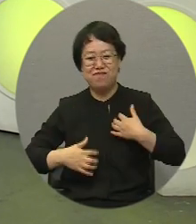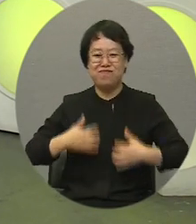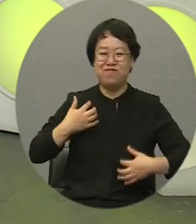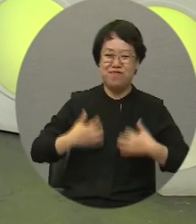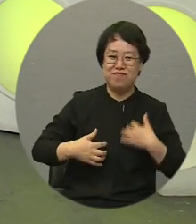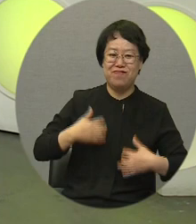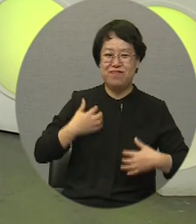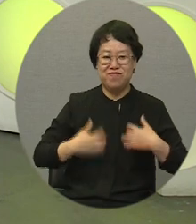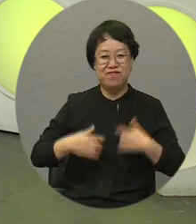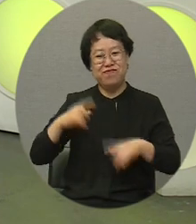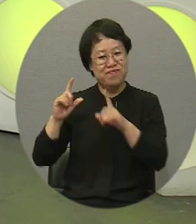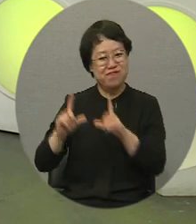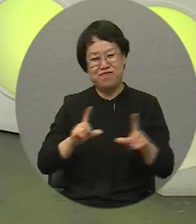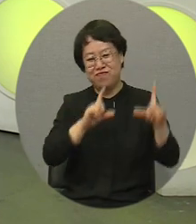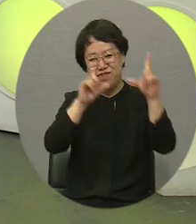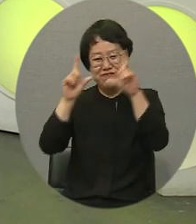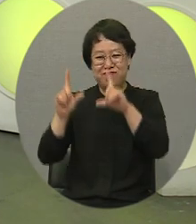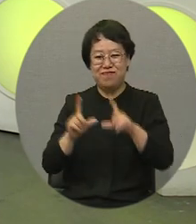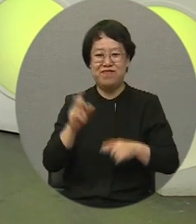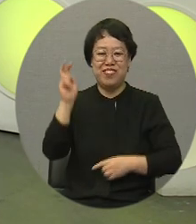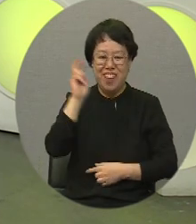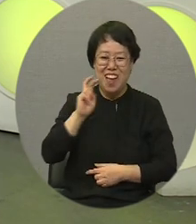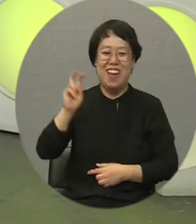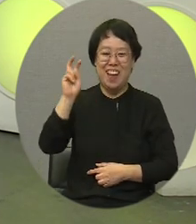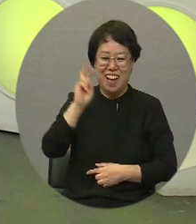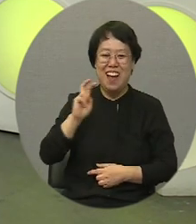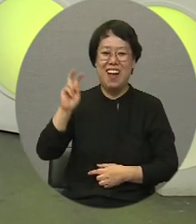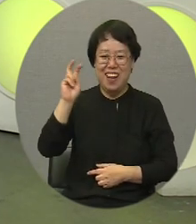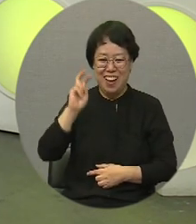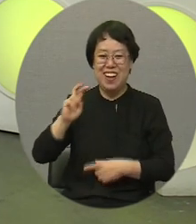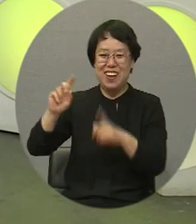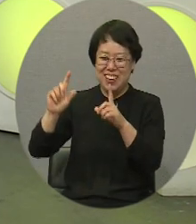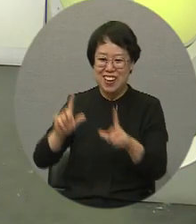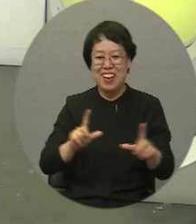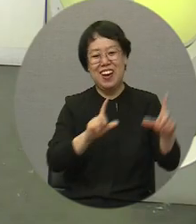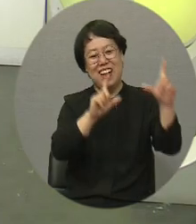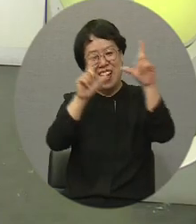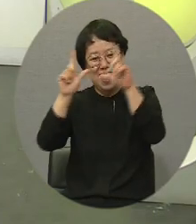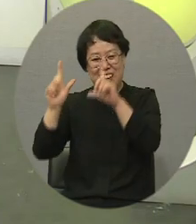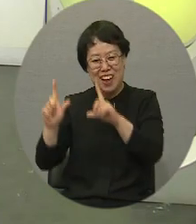즐거운 노래를 부릅시다